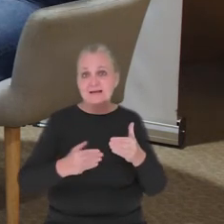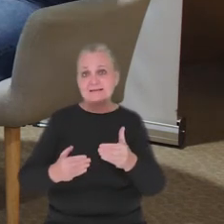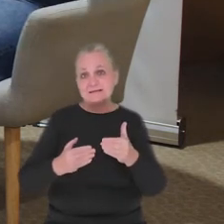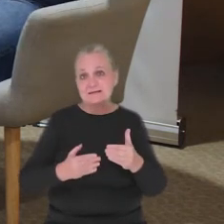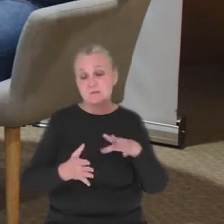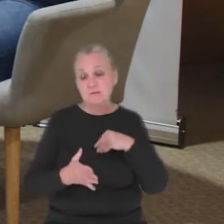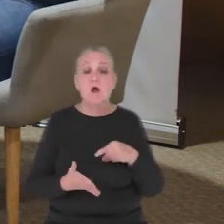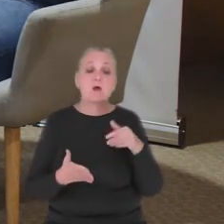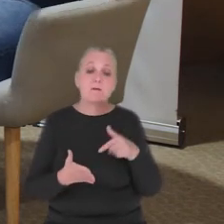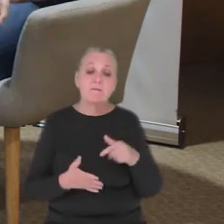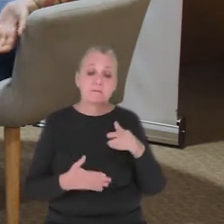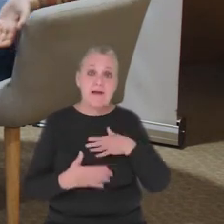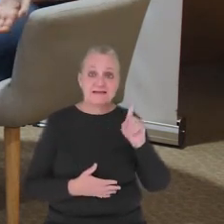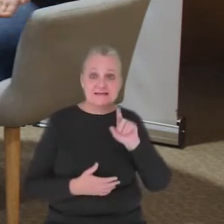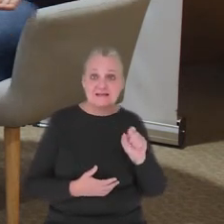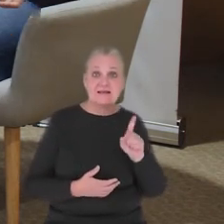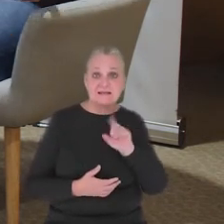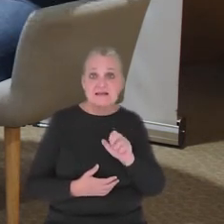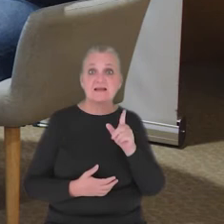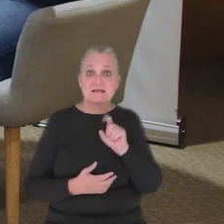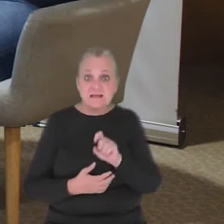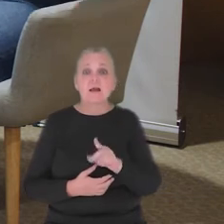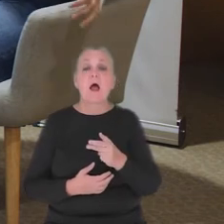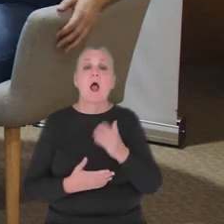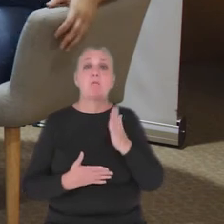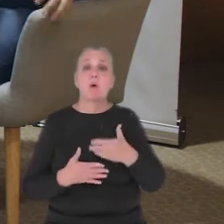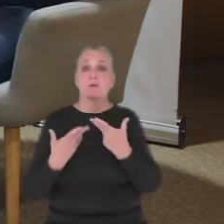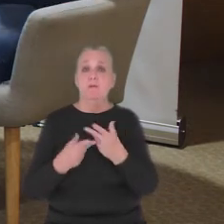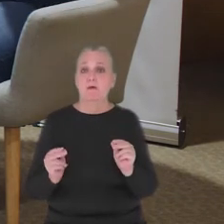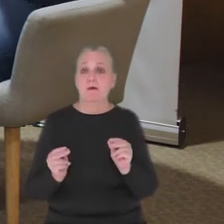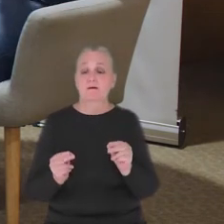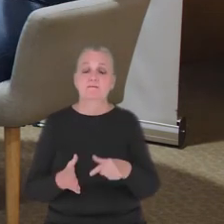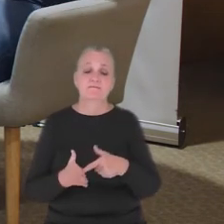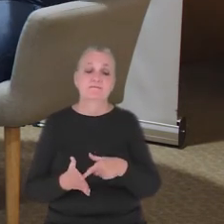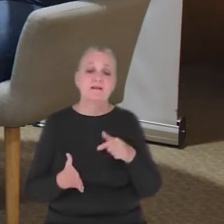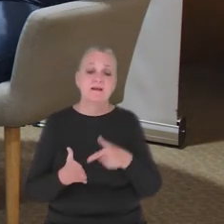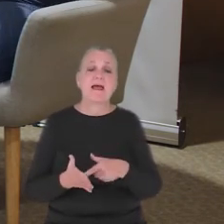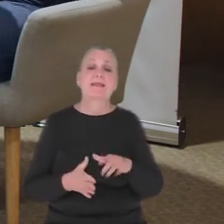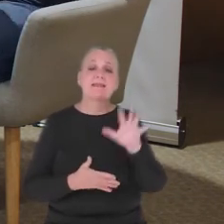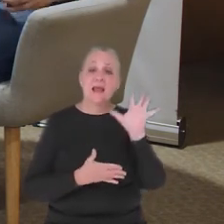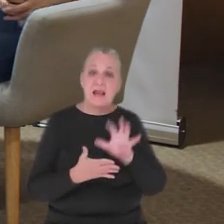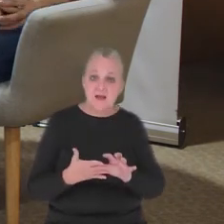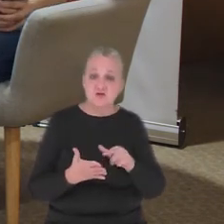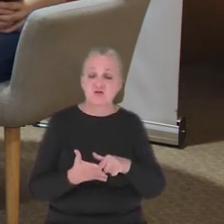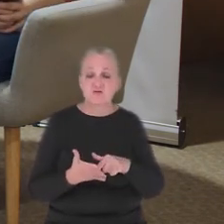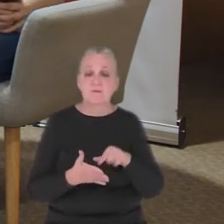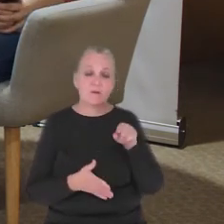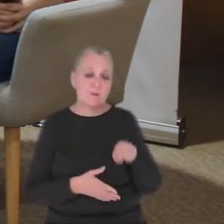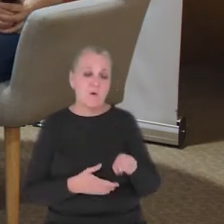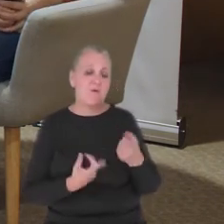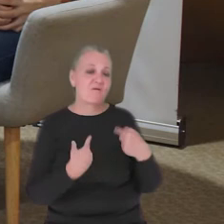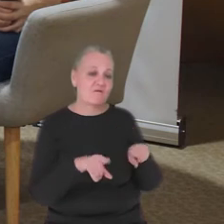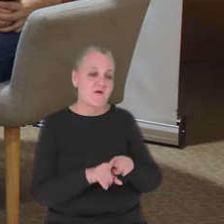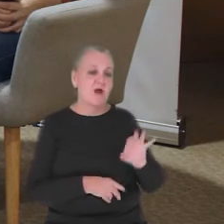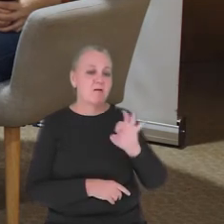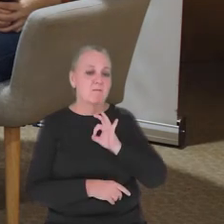mamy ziny, a potem nagle nie. I w sumie czemu? Pod względem oddolności treści niewątpliwie spełniają one